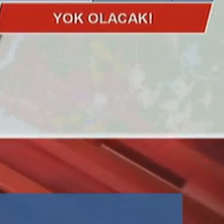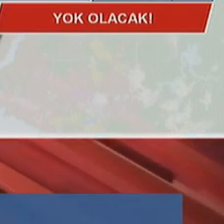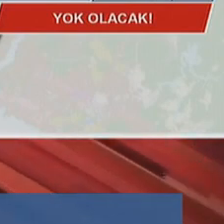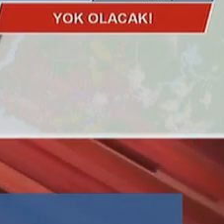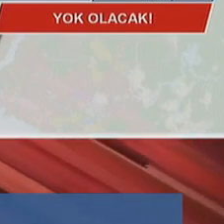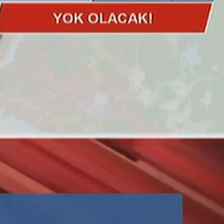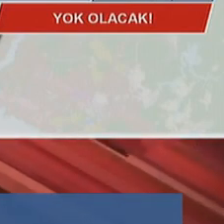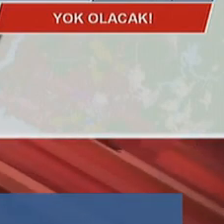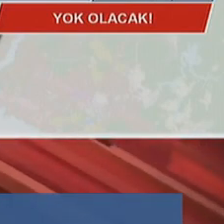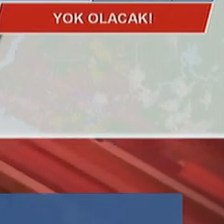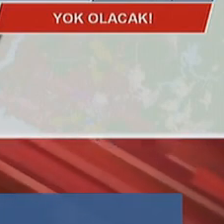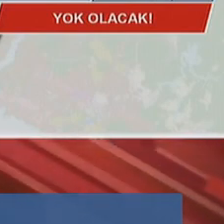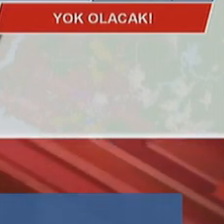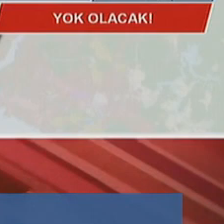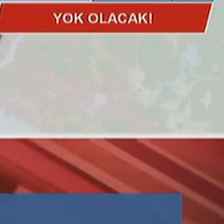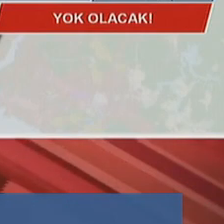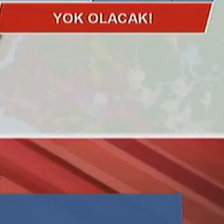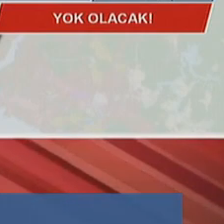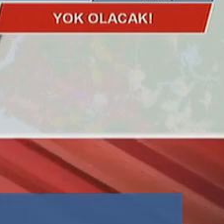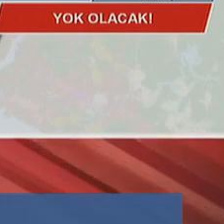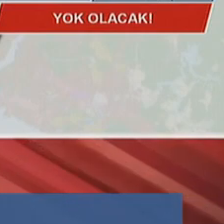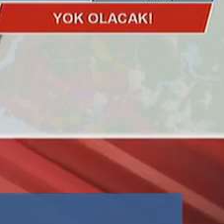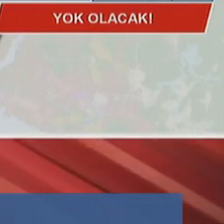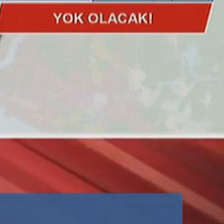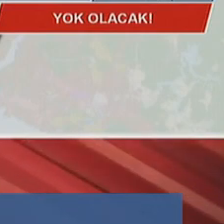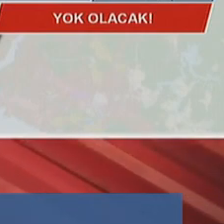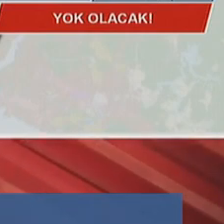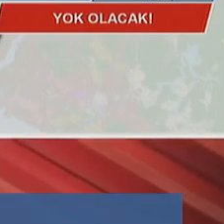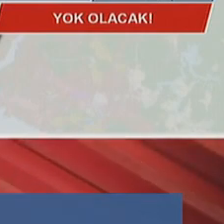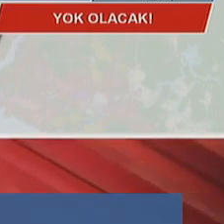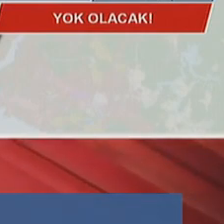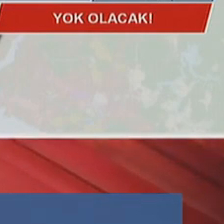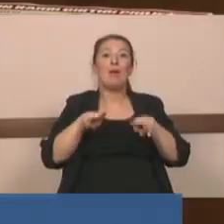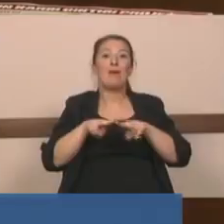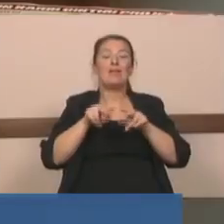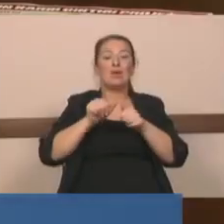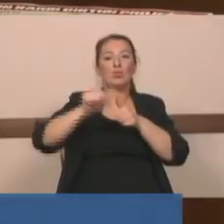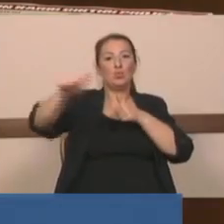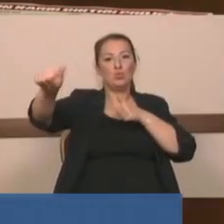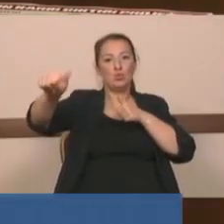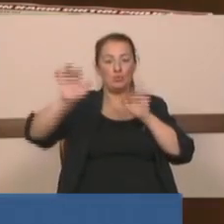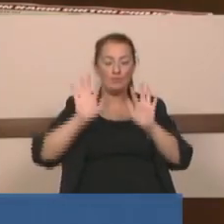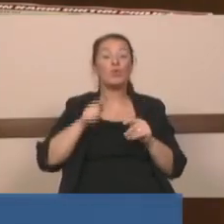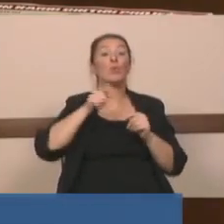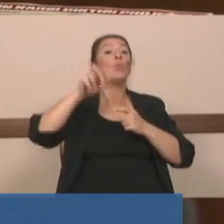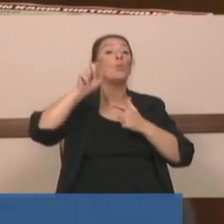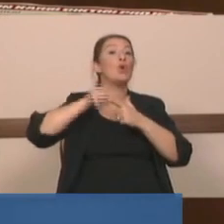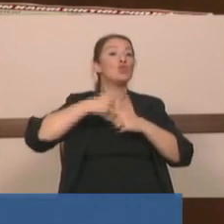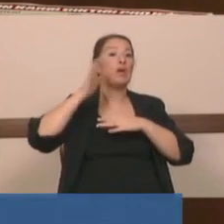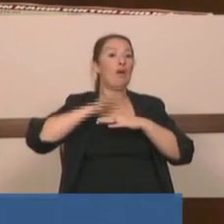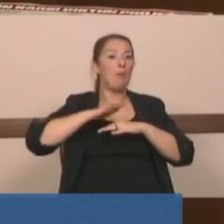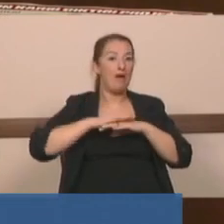Gelir çalıştaydı. Ya Sayın Başkan alakası olmayanları evraklarıyla gösteririz bakarsınız. Bu projeyi yaparken